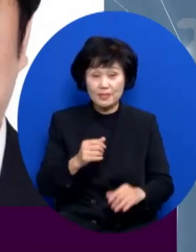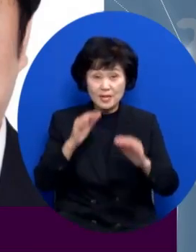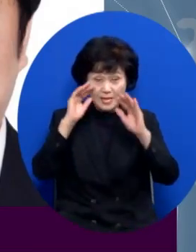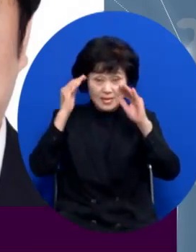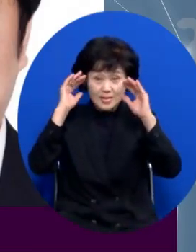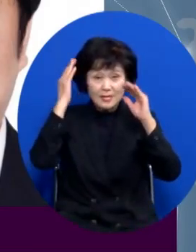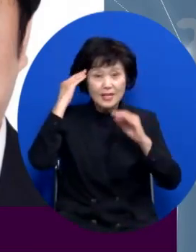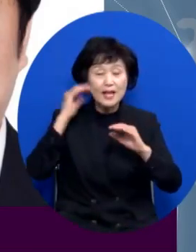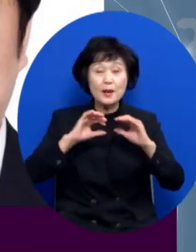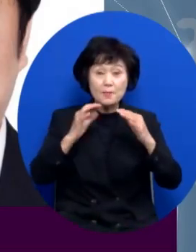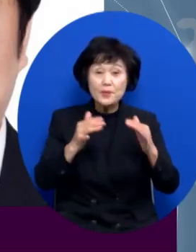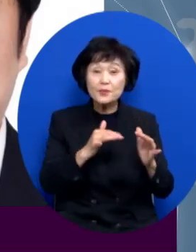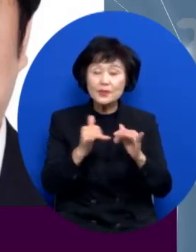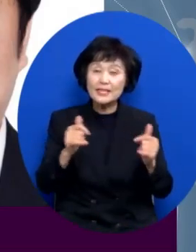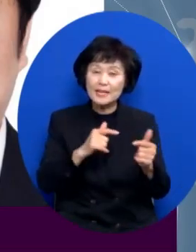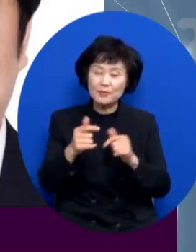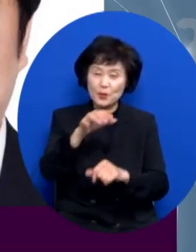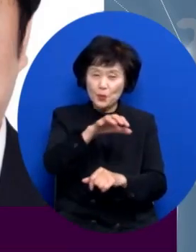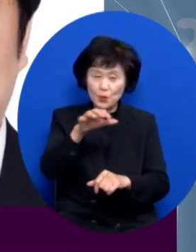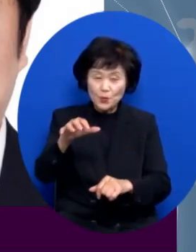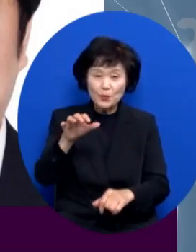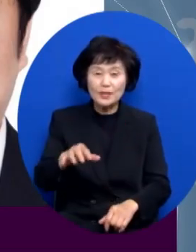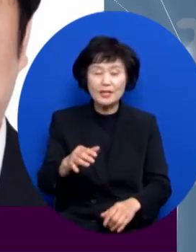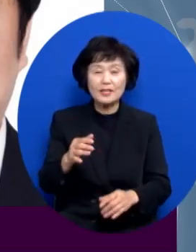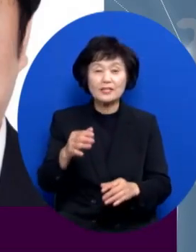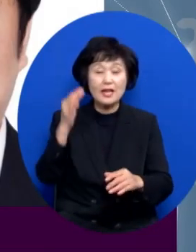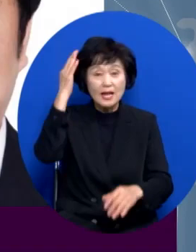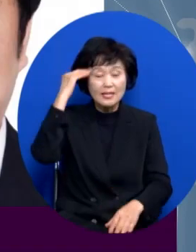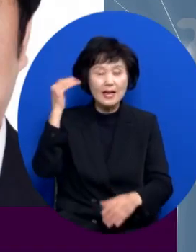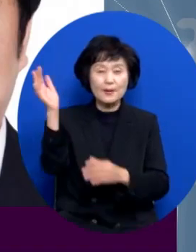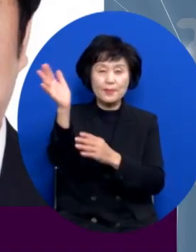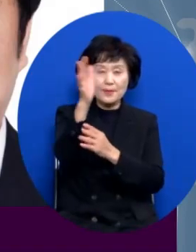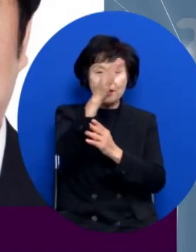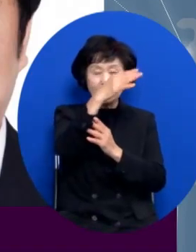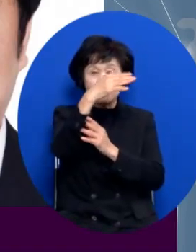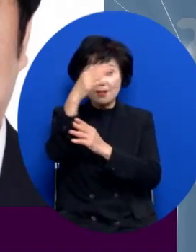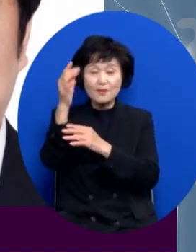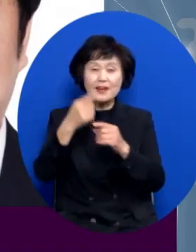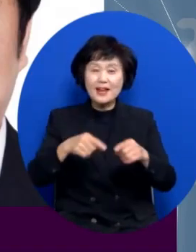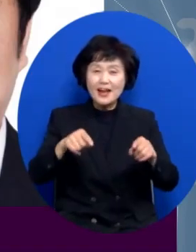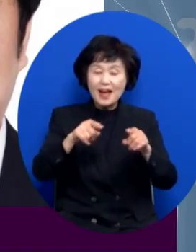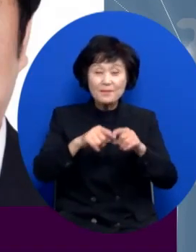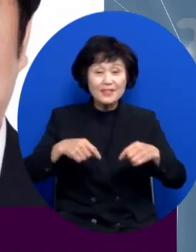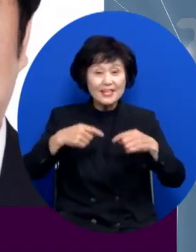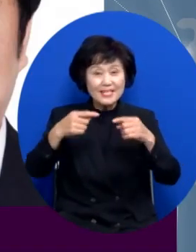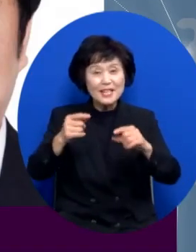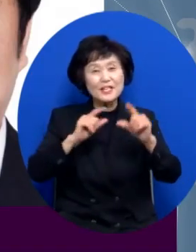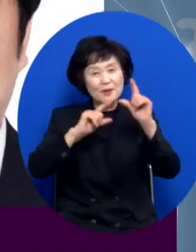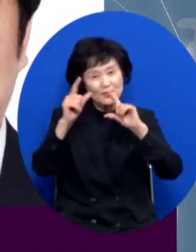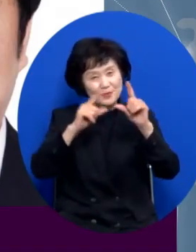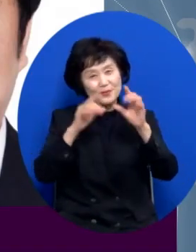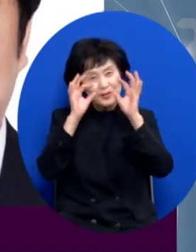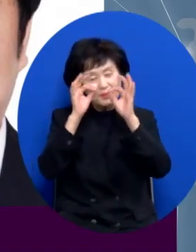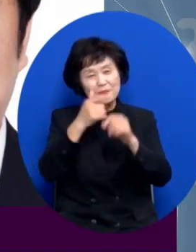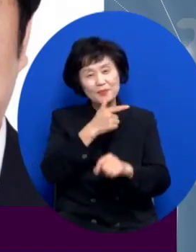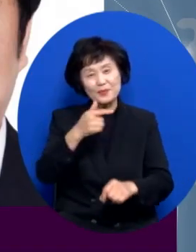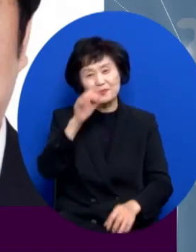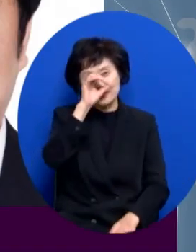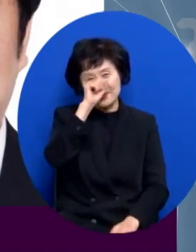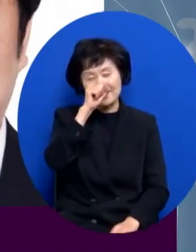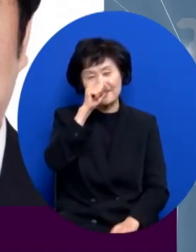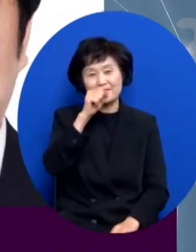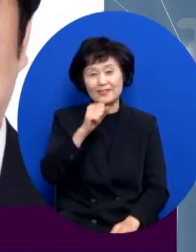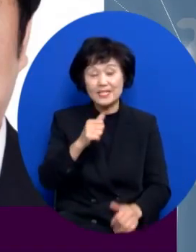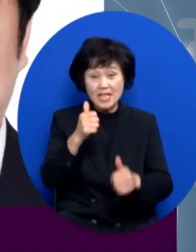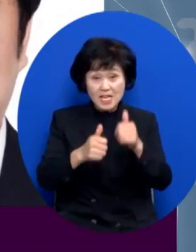직관을 오신 분들도 곳곳에서 태극기를 휘날리면서 함께하는 모습들이 많이 보여서 너무나 좋았습니다